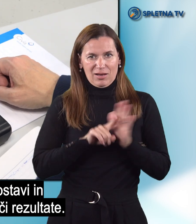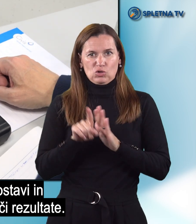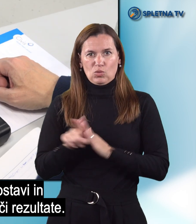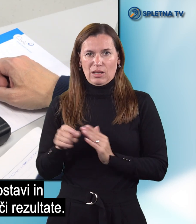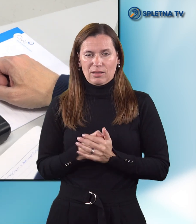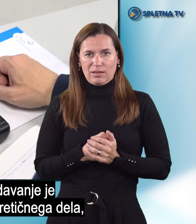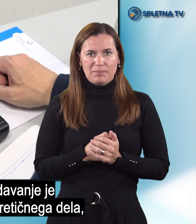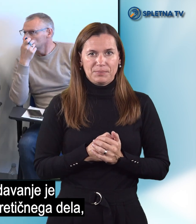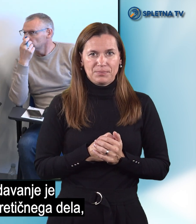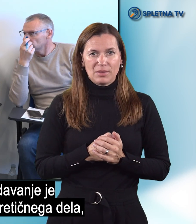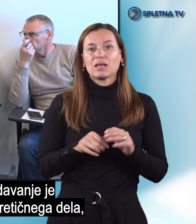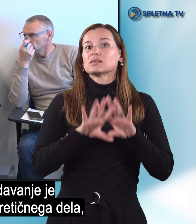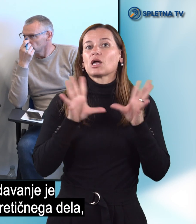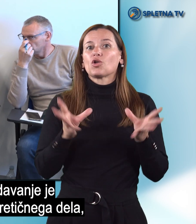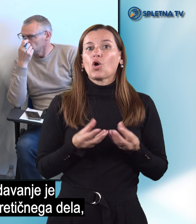rezultate.